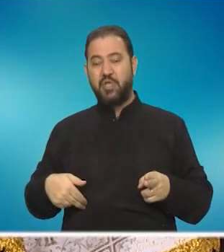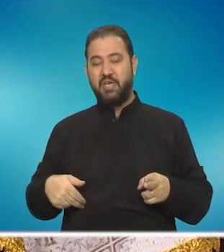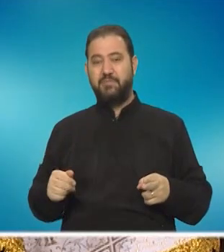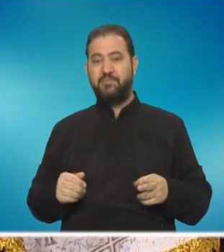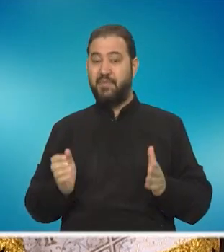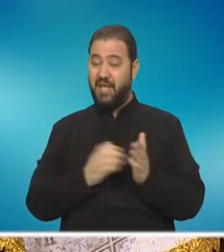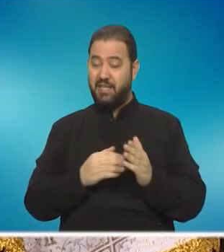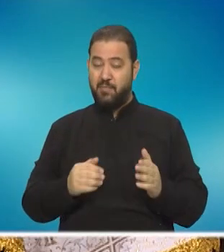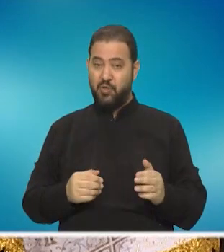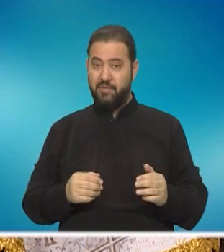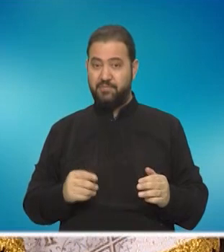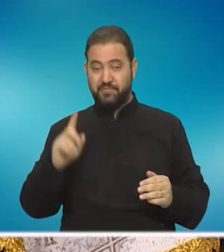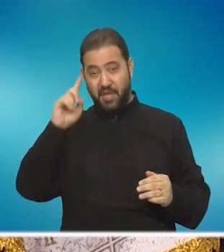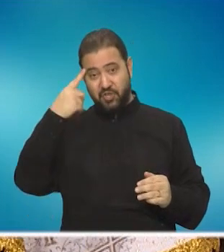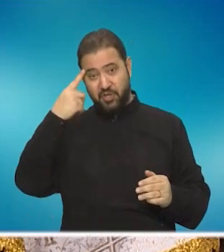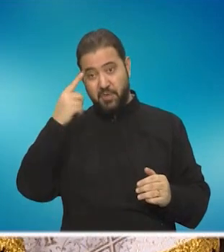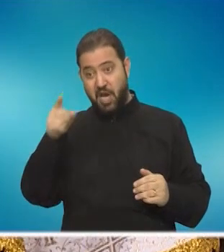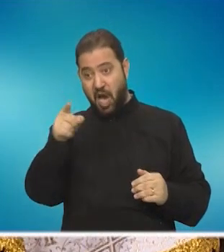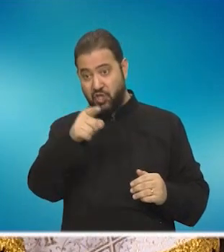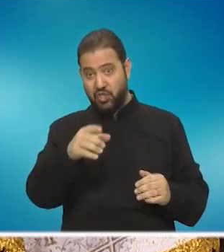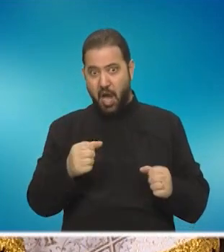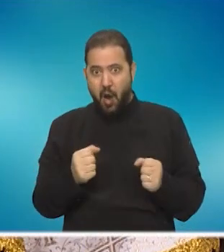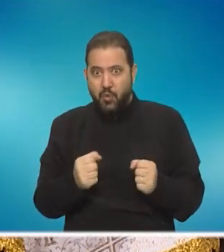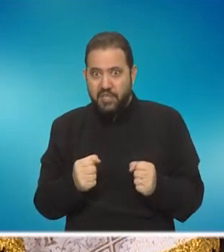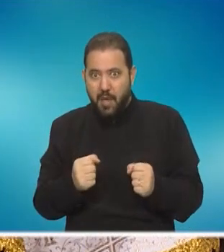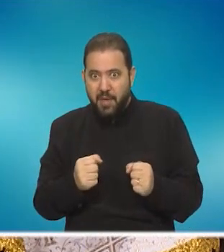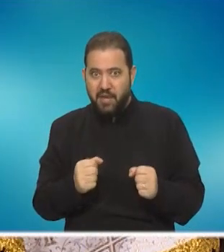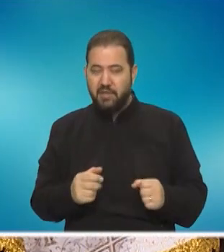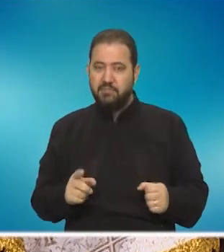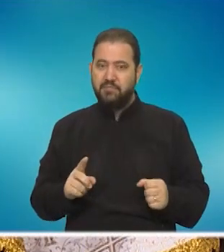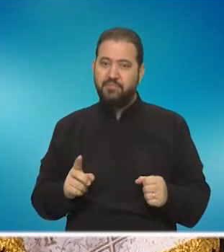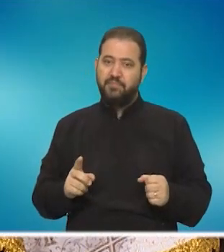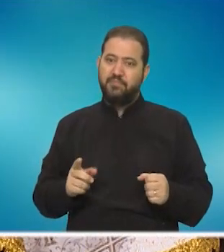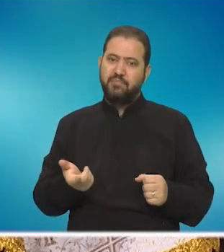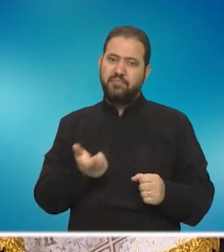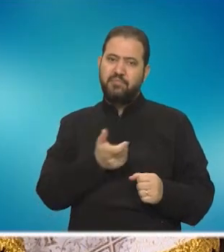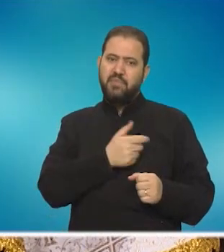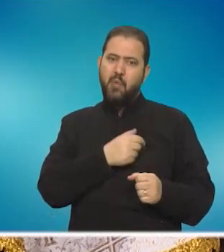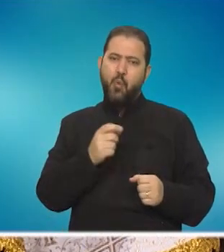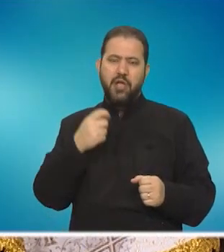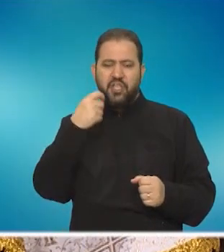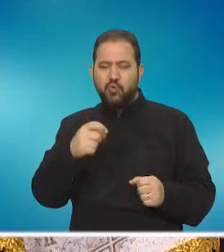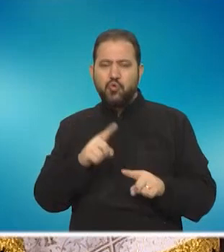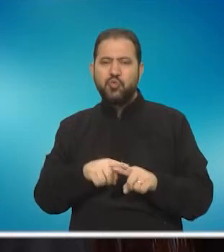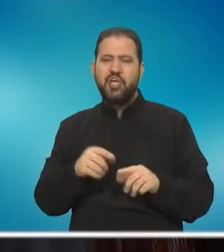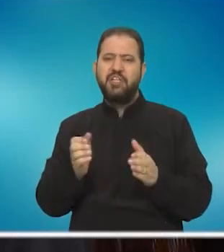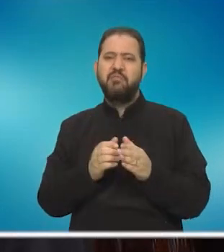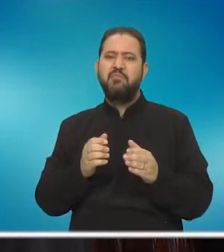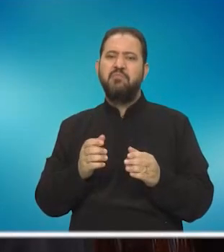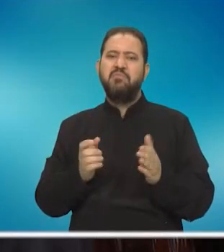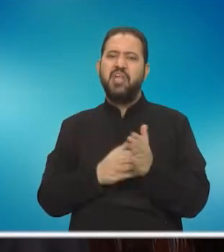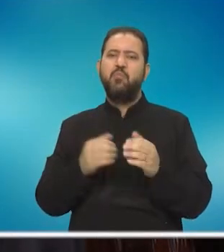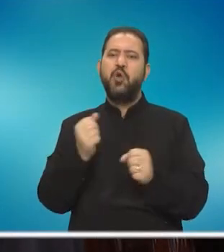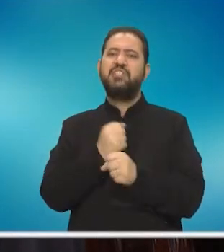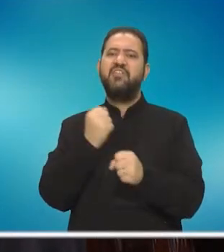bine, sunt sigur că aceștia au anumite temeri să nu fie stângaci în a ști ce trebuie să facă în Sfânta